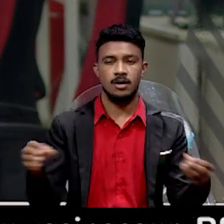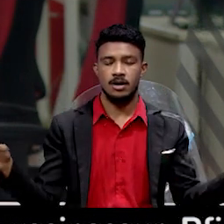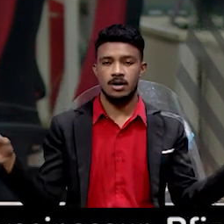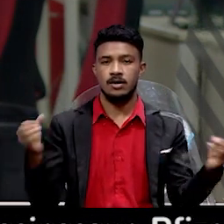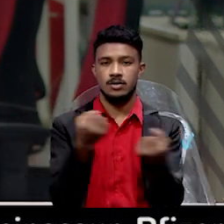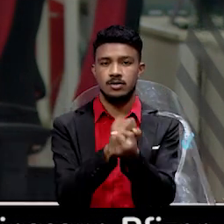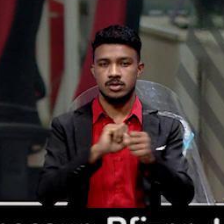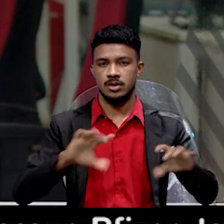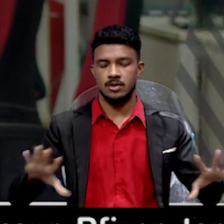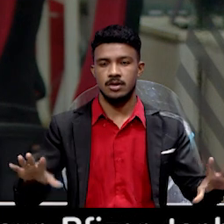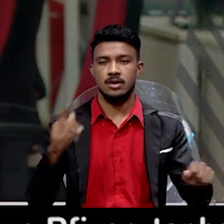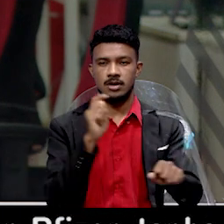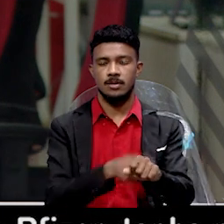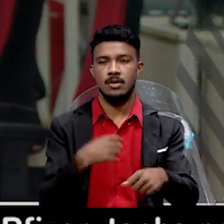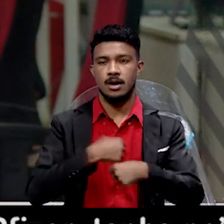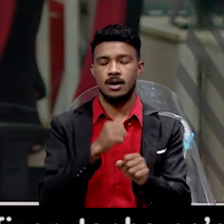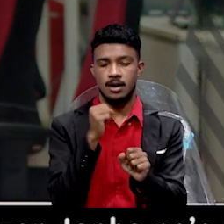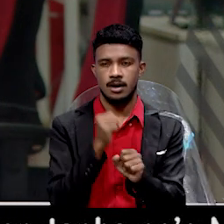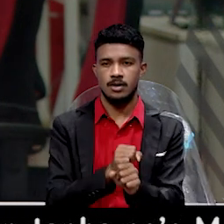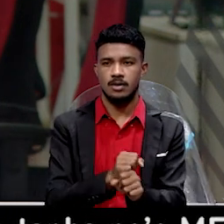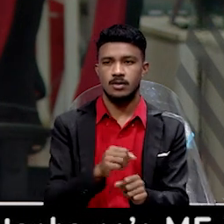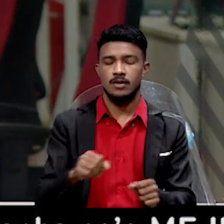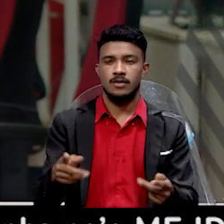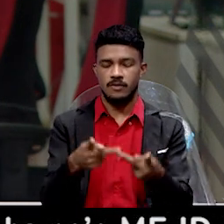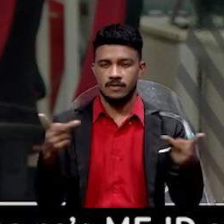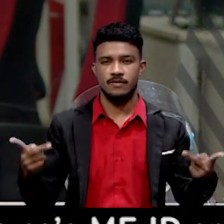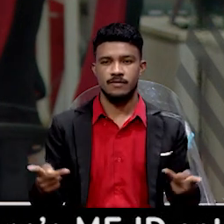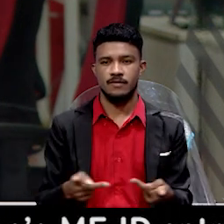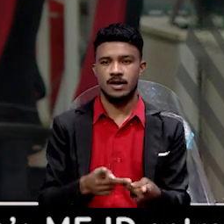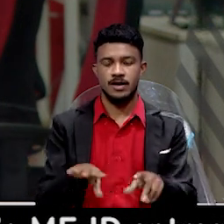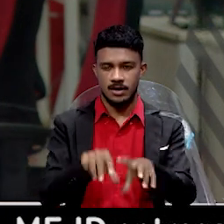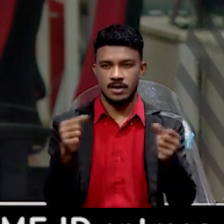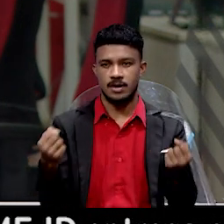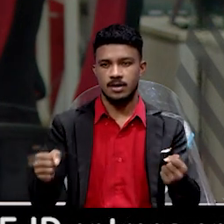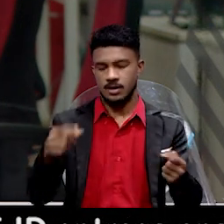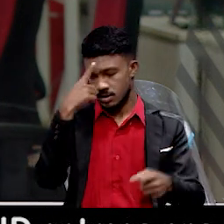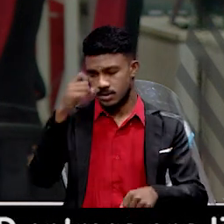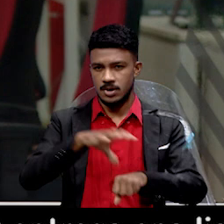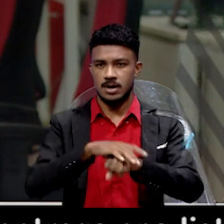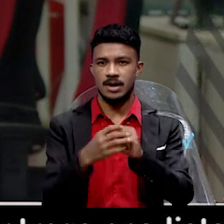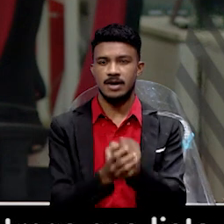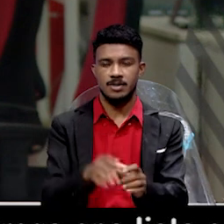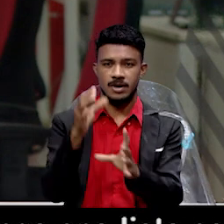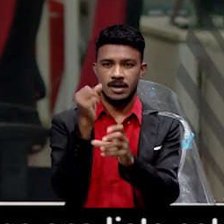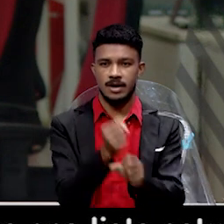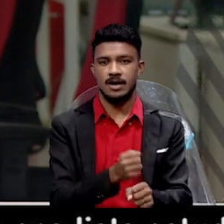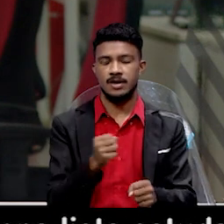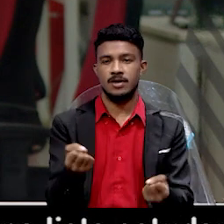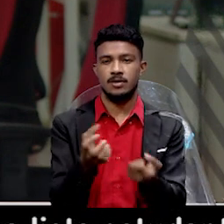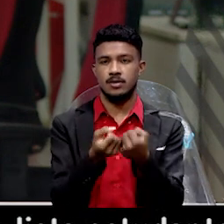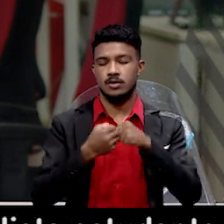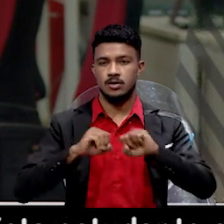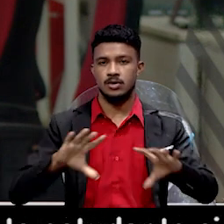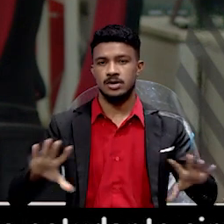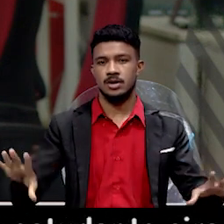hela. Situasang ne hamosu degradasang ambiental tambarai nebe ke tia ona husi hela no